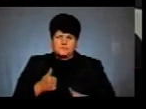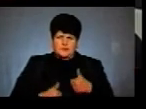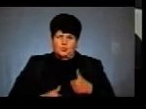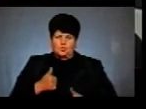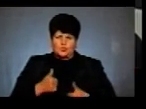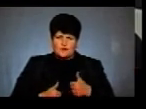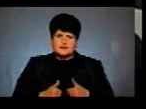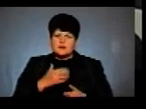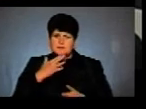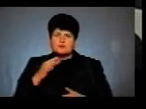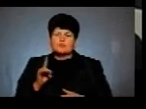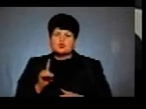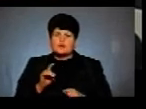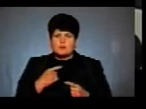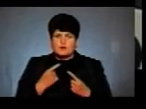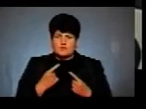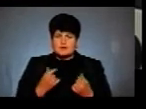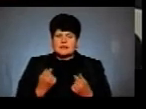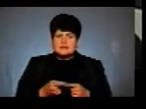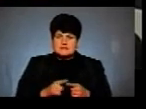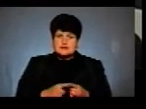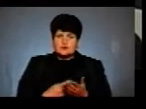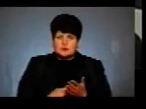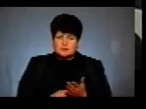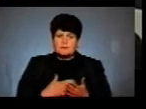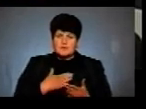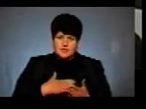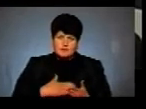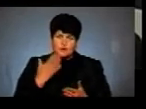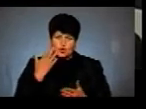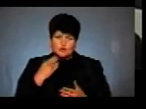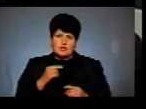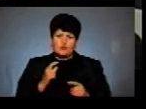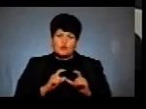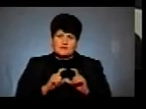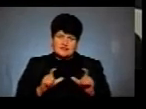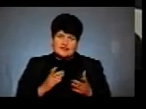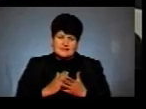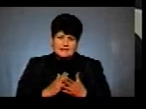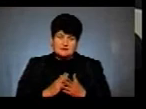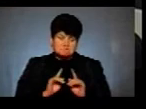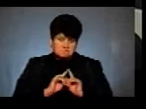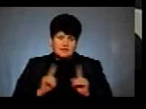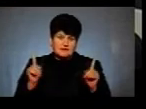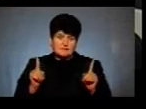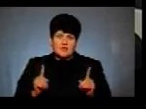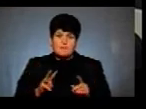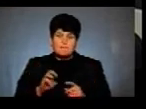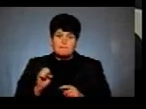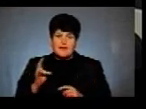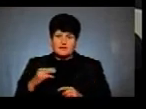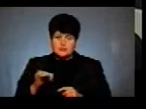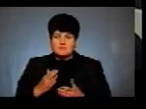того, про що ми сьогодні от сказали, вони про це свідчать. До речі, приємно, звісно, коли в університеті є креативні менеджери, я завжди маю